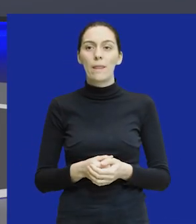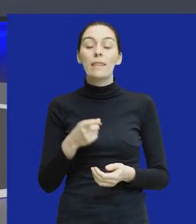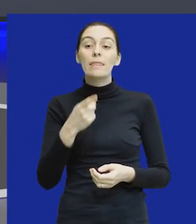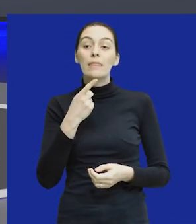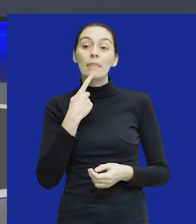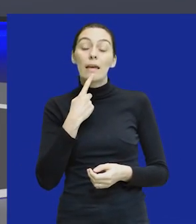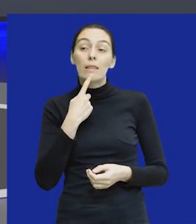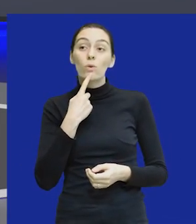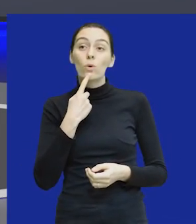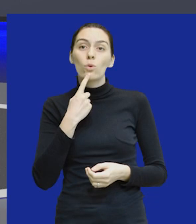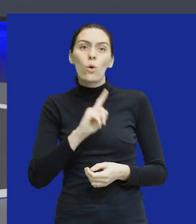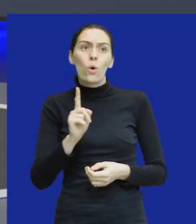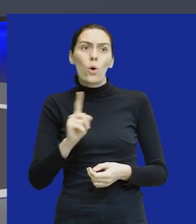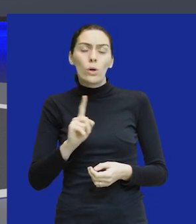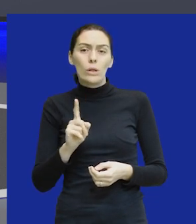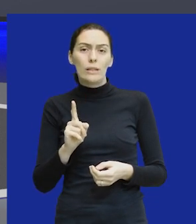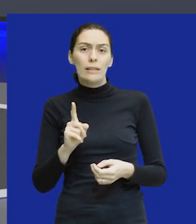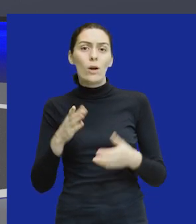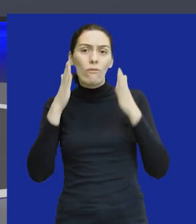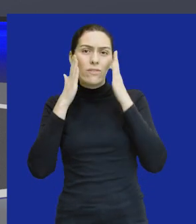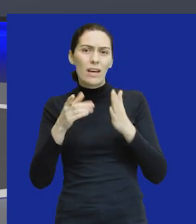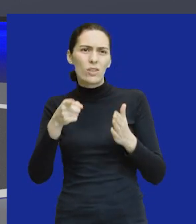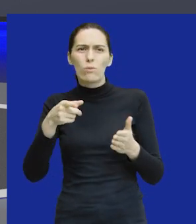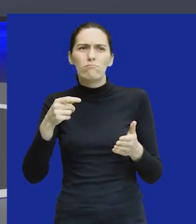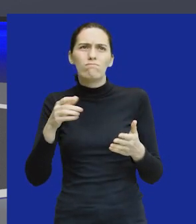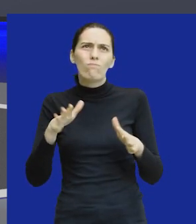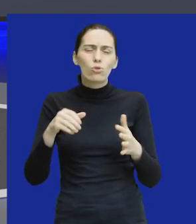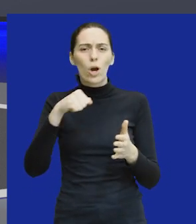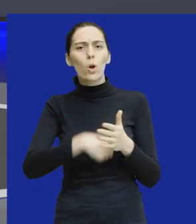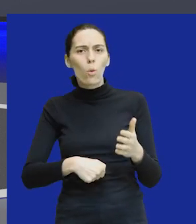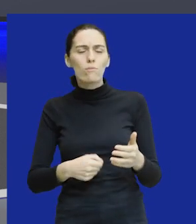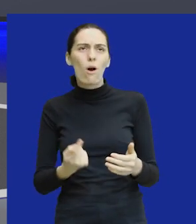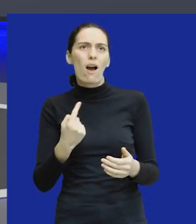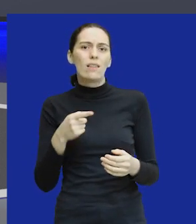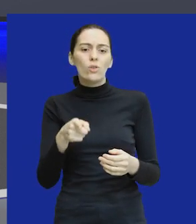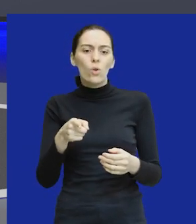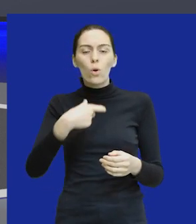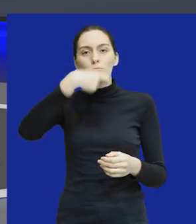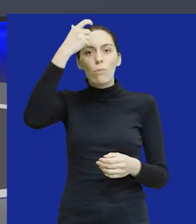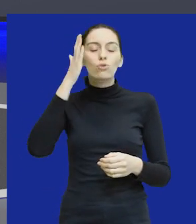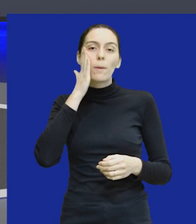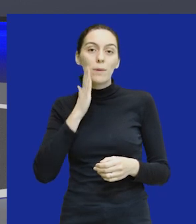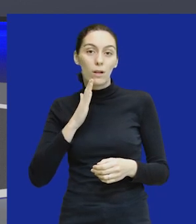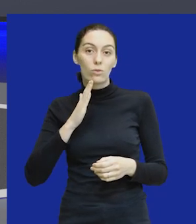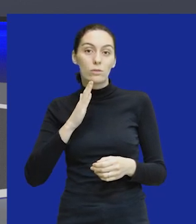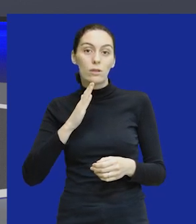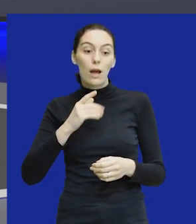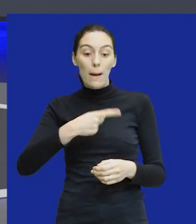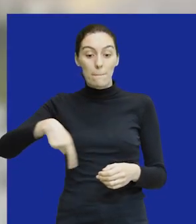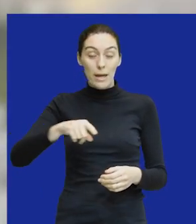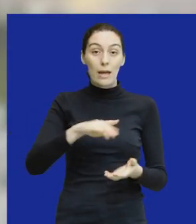nekom ko nije u vjeri, grubo zvuči, ali to je Božja milost. Mi smo se, i supruga i ja, od prvog dana pouzdali u